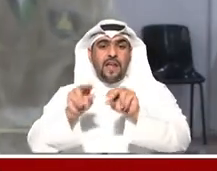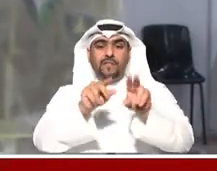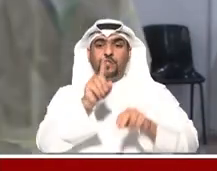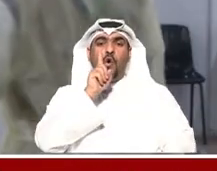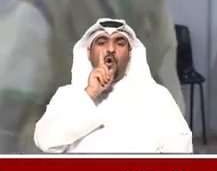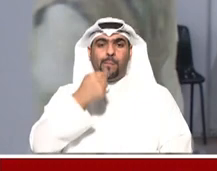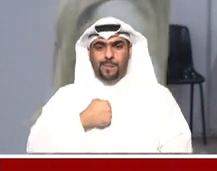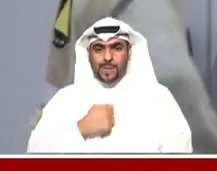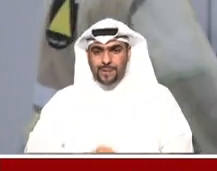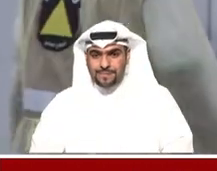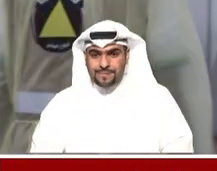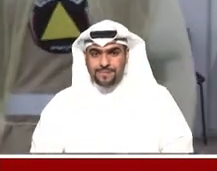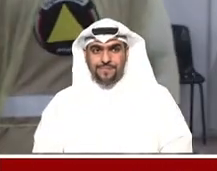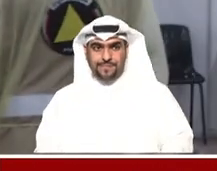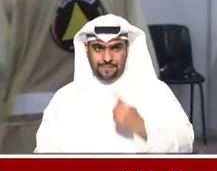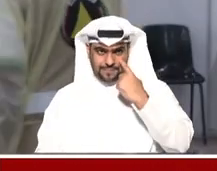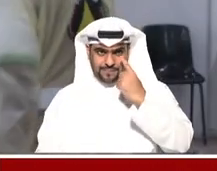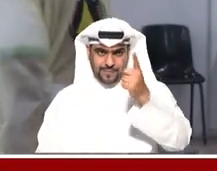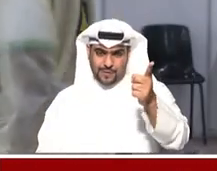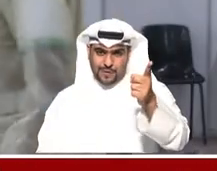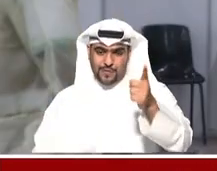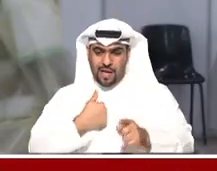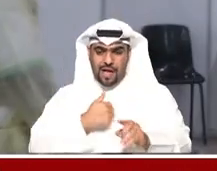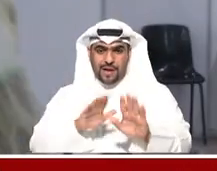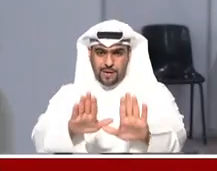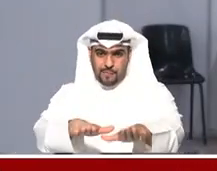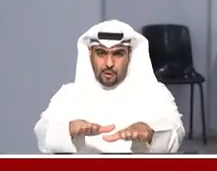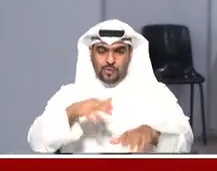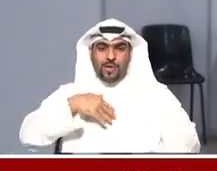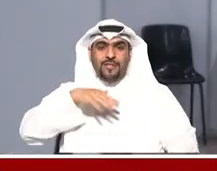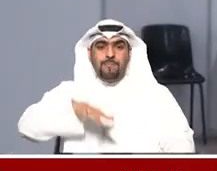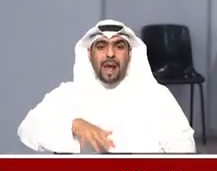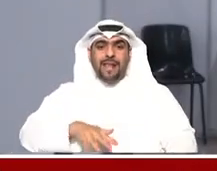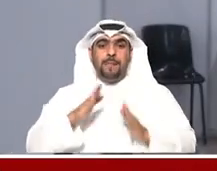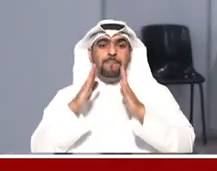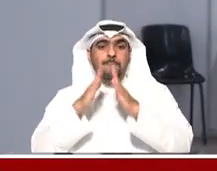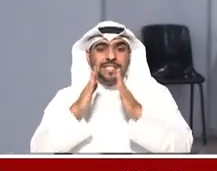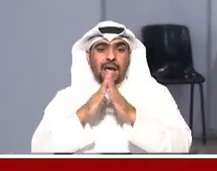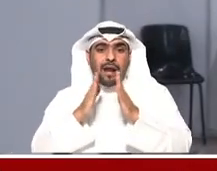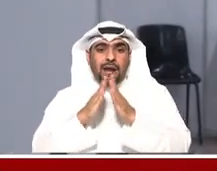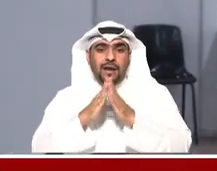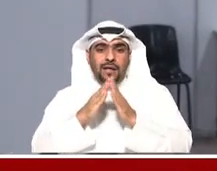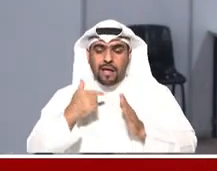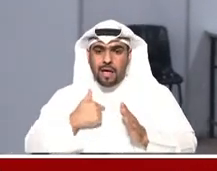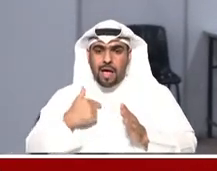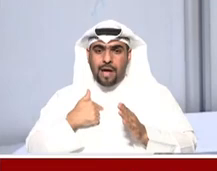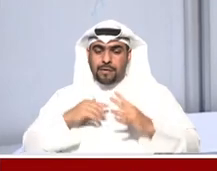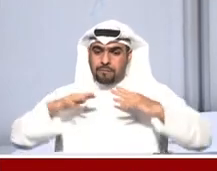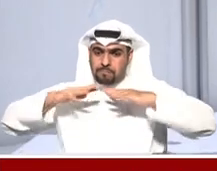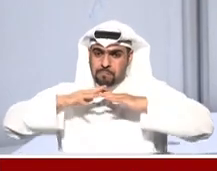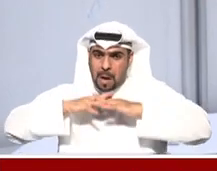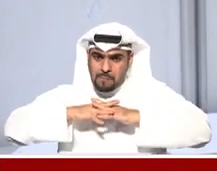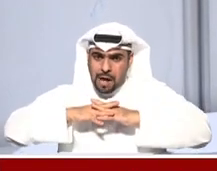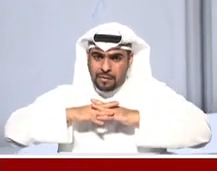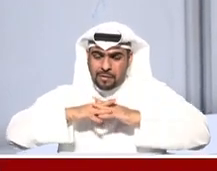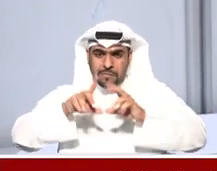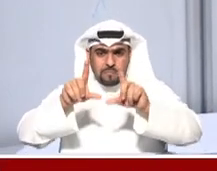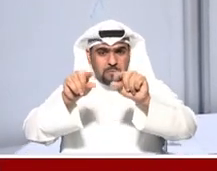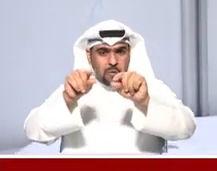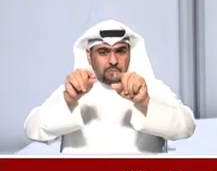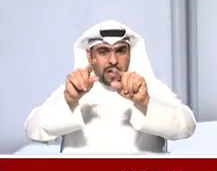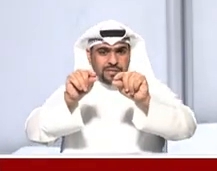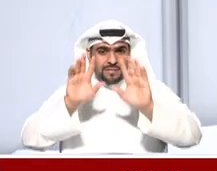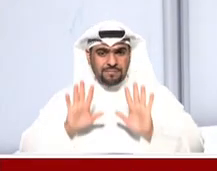دي حقيقة، اللي أنا موجود معاهم هنا في الكادر الطبي وفي المجموعة التطوعية الكبيرة ديت، ودي حاجة كويسة بصراحة يعني.